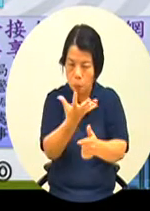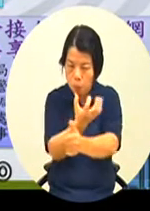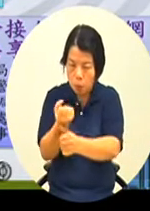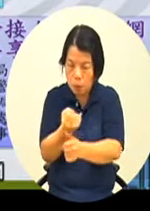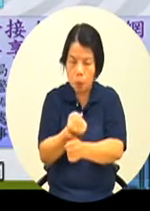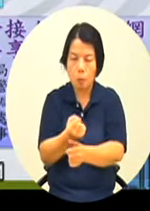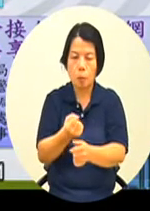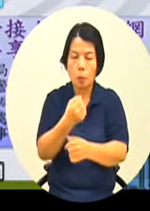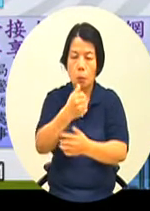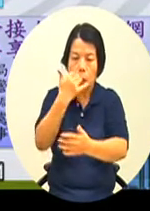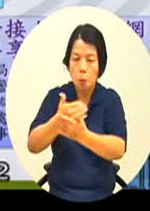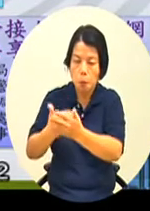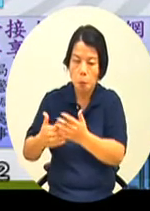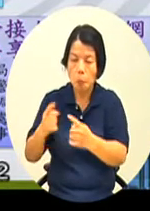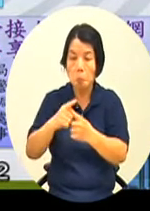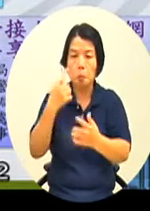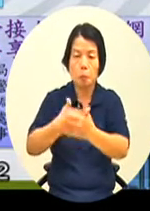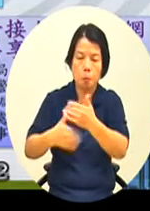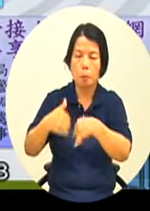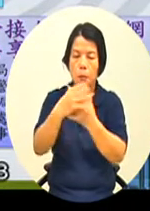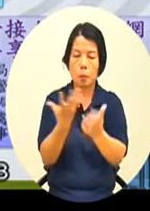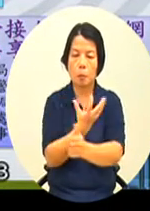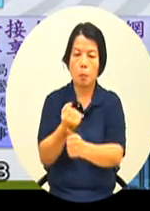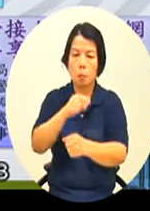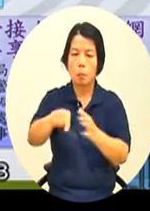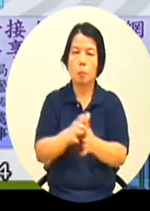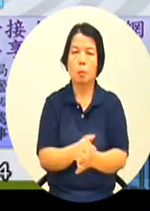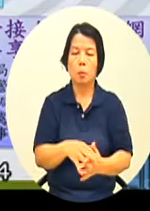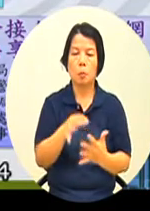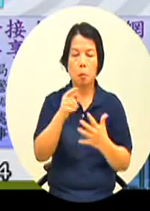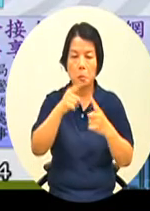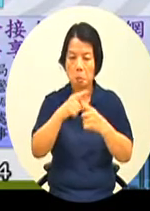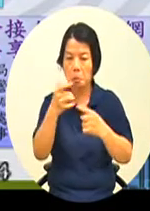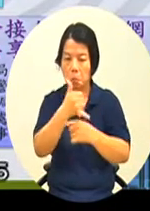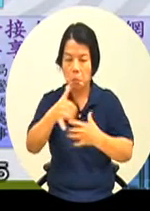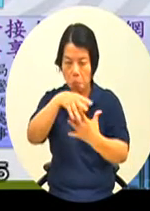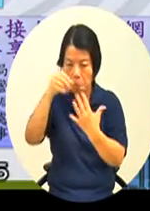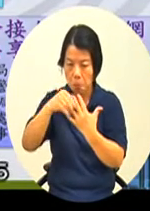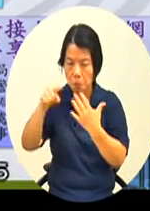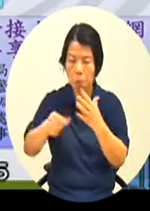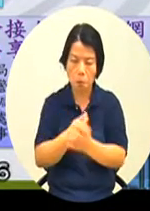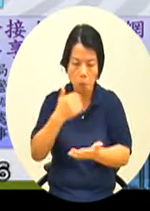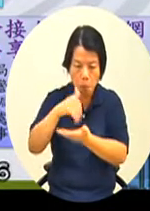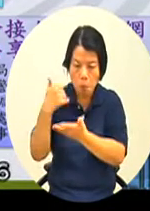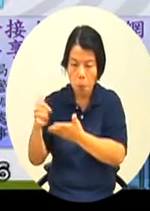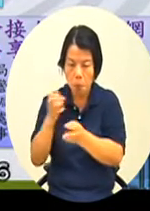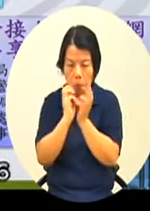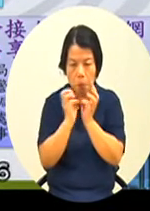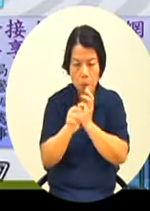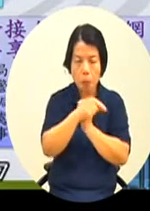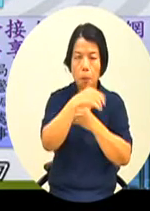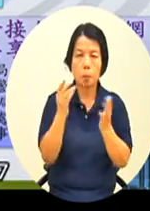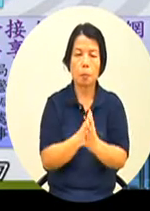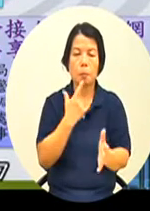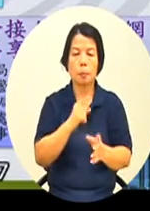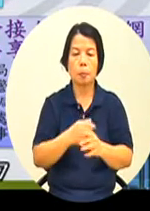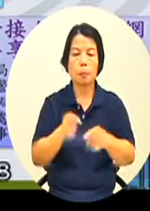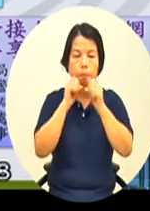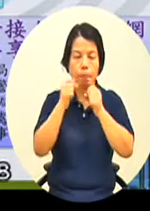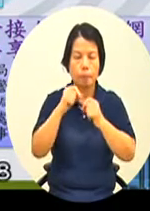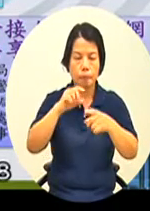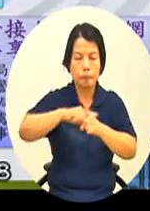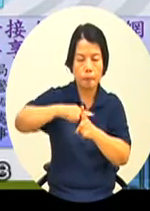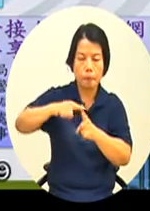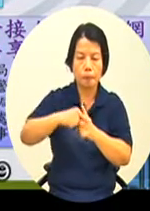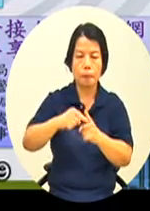简管控目标，善用该系统来选员，还有统计分析功能，提升我们人事决策的品质。另外，